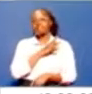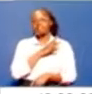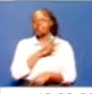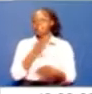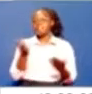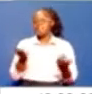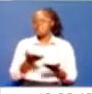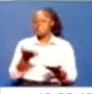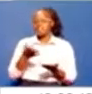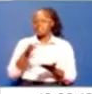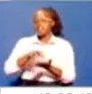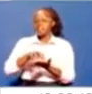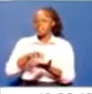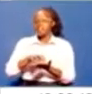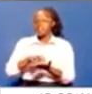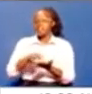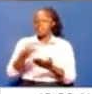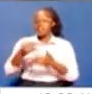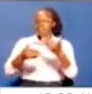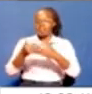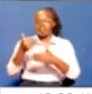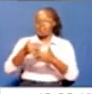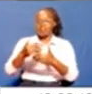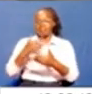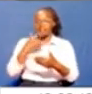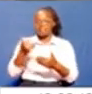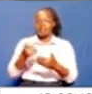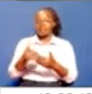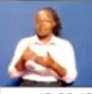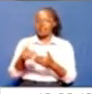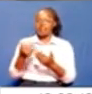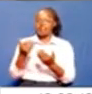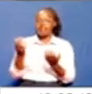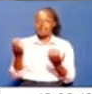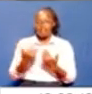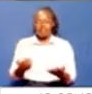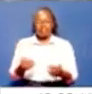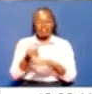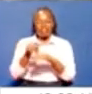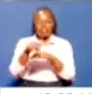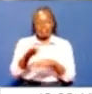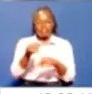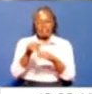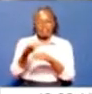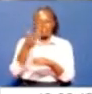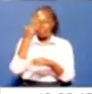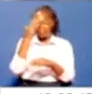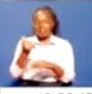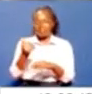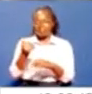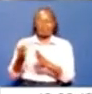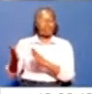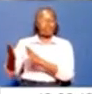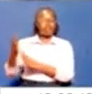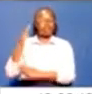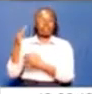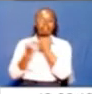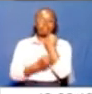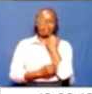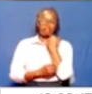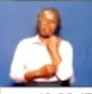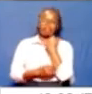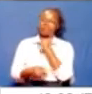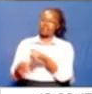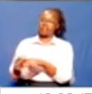soko hilo limejengwa wakisema wamepoteza bidhaa zao kutokana na ukosefu wa usalama. Wachuuzi hao